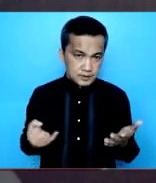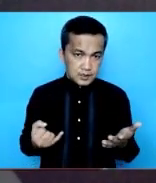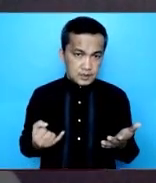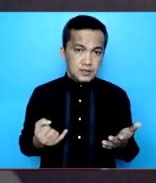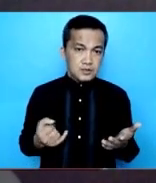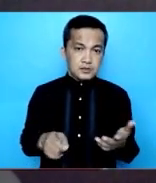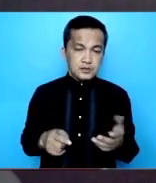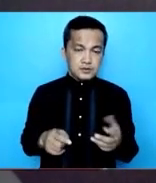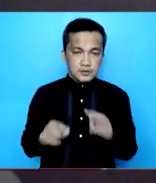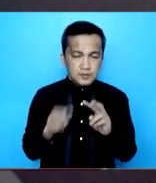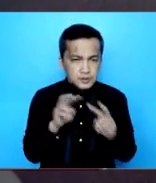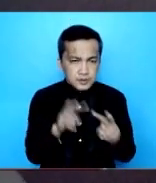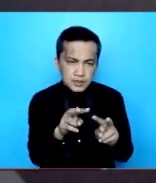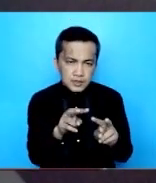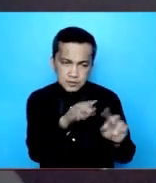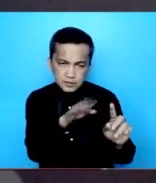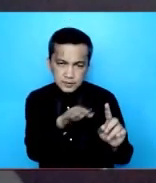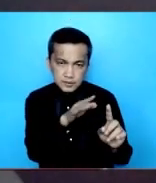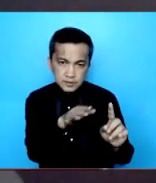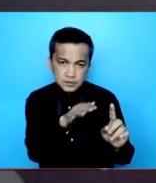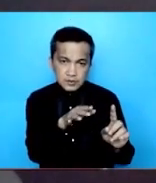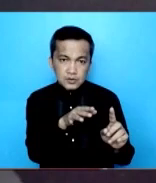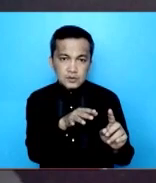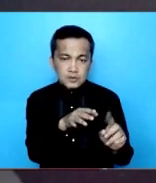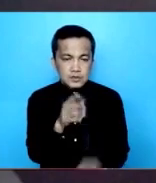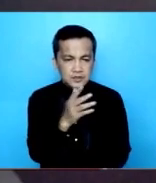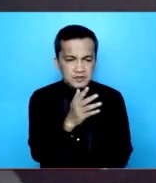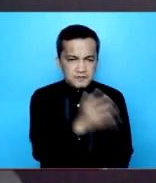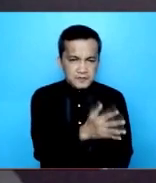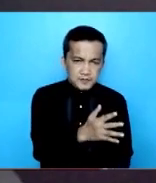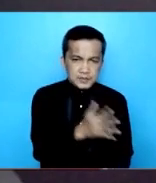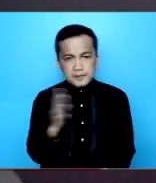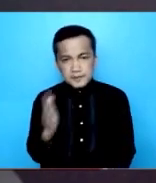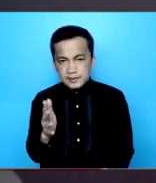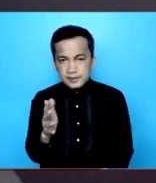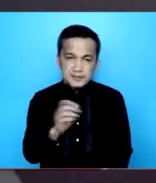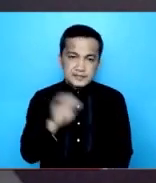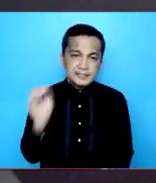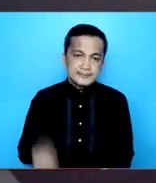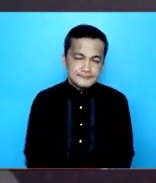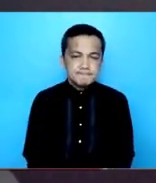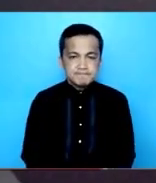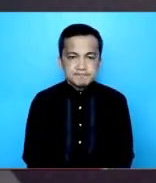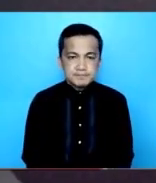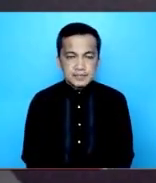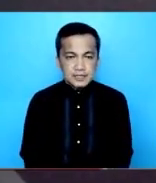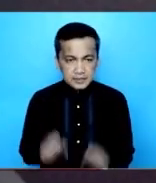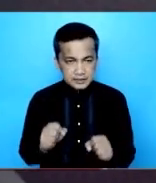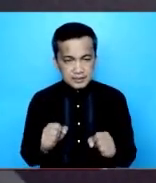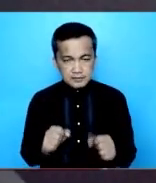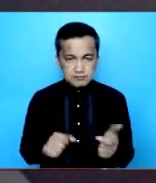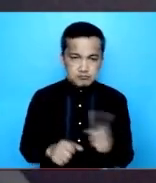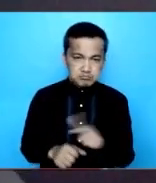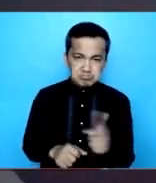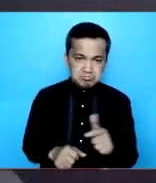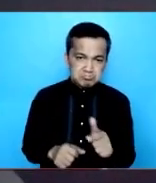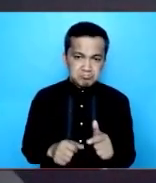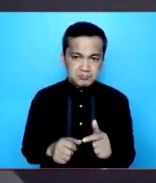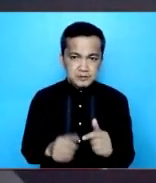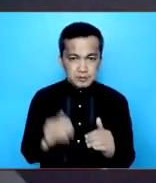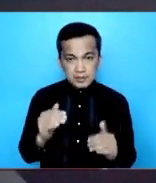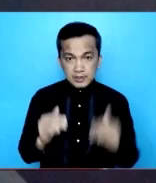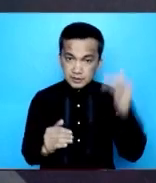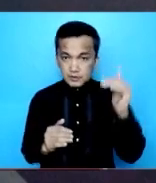mga visual observations, nasa 50-50% po na it could go either way kung i-escalate